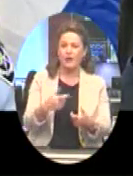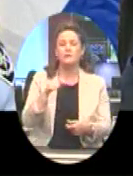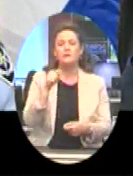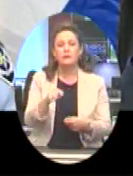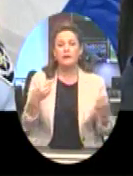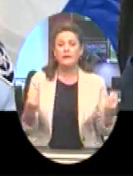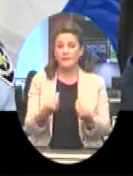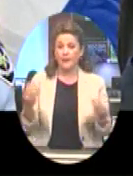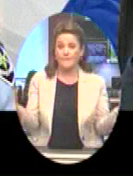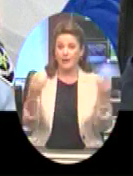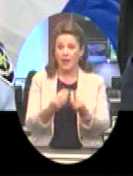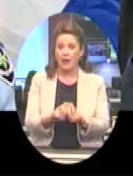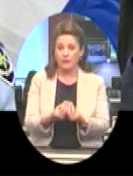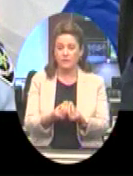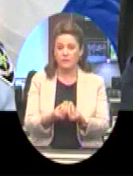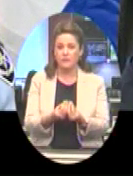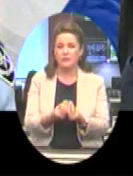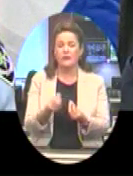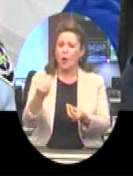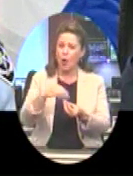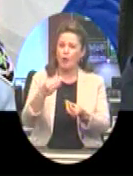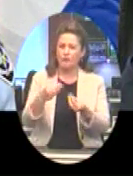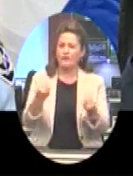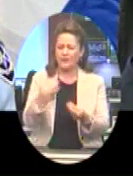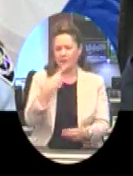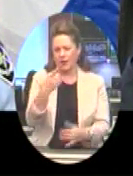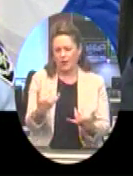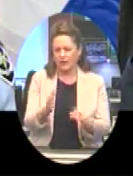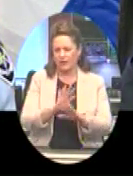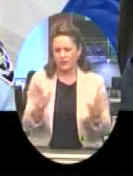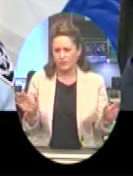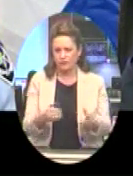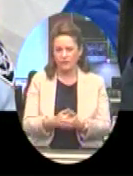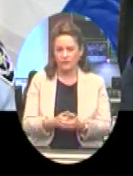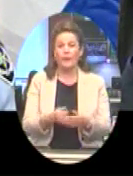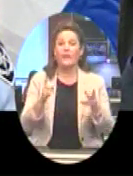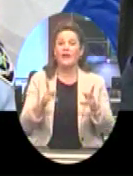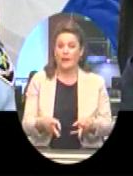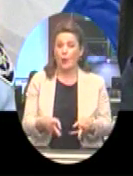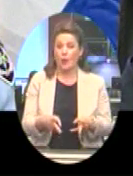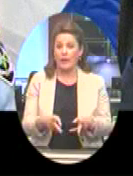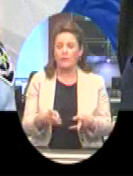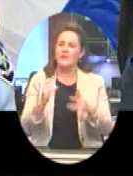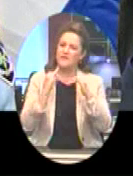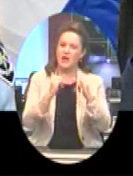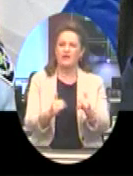שיחד עם אמצעים נוספים שלא אפרט כאן יכולים ויביאו